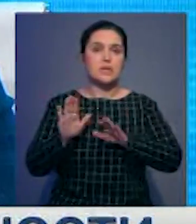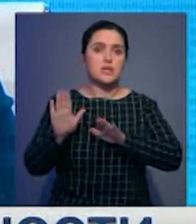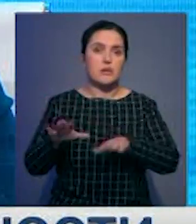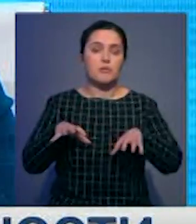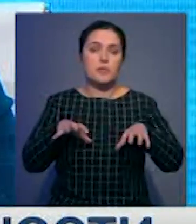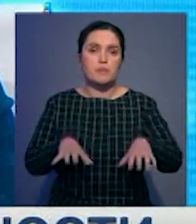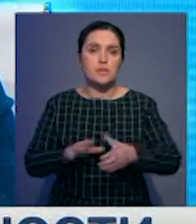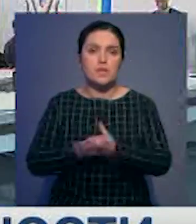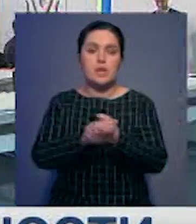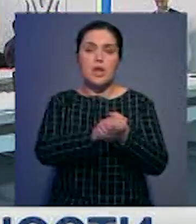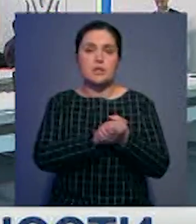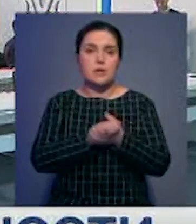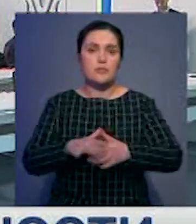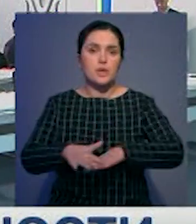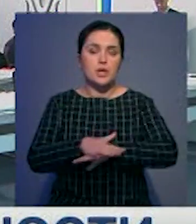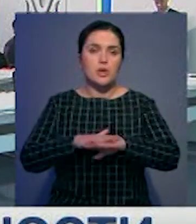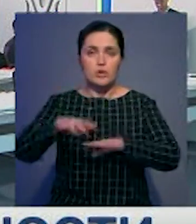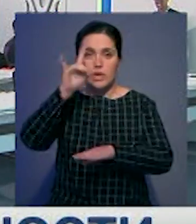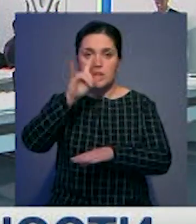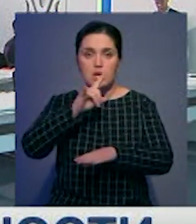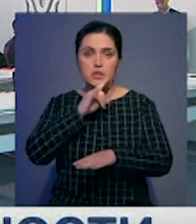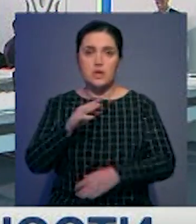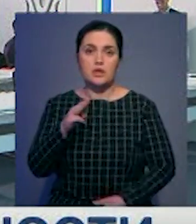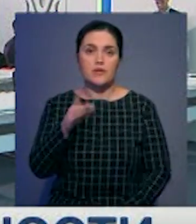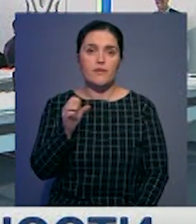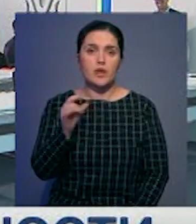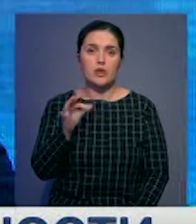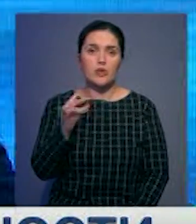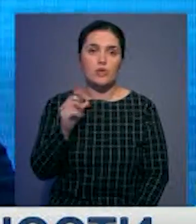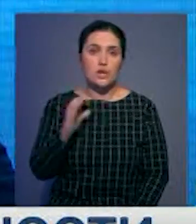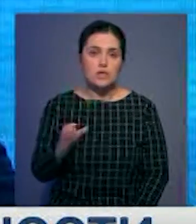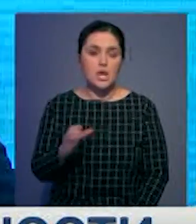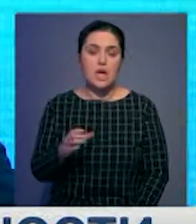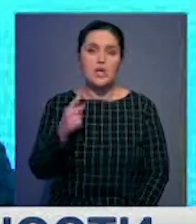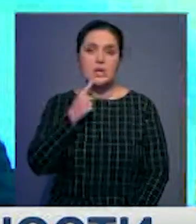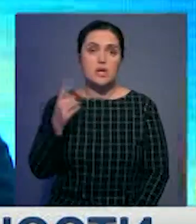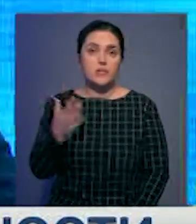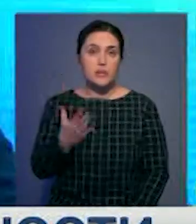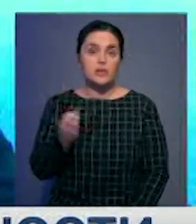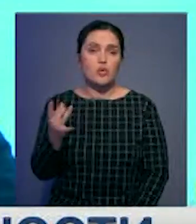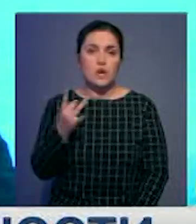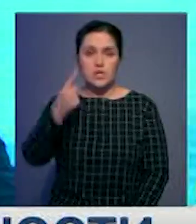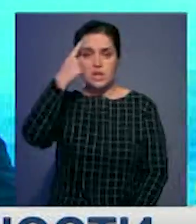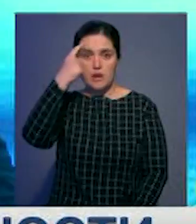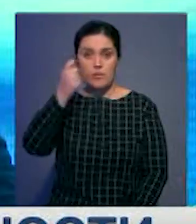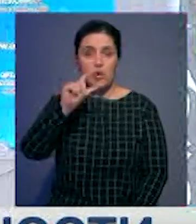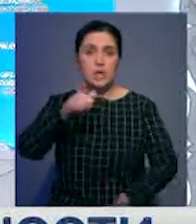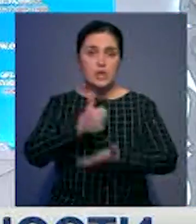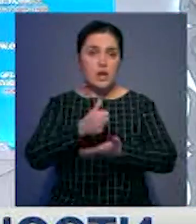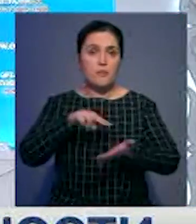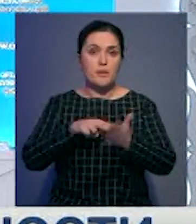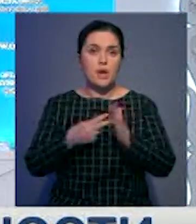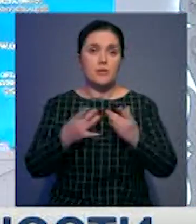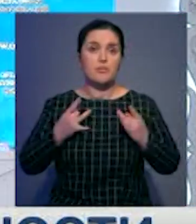рассказал заместитель председателя Ассамблеи народа Казахстана Виталий Тварионос. Спикеры еще раз напомнили, что главная